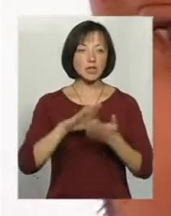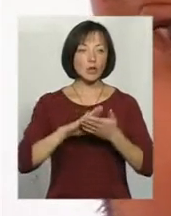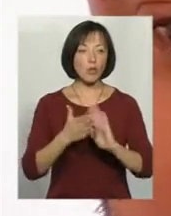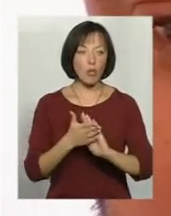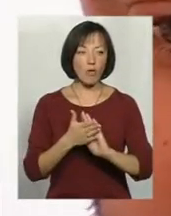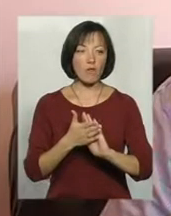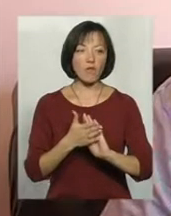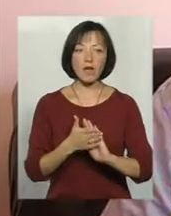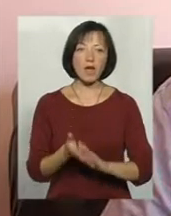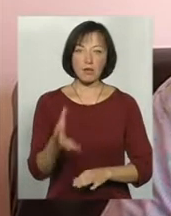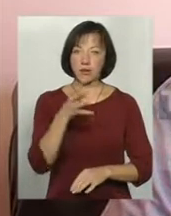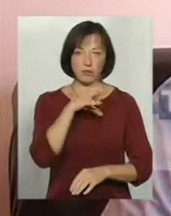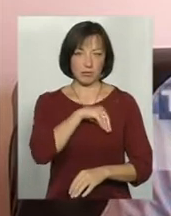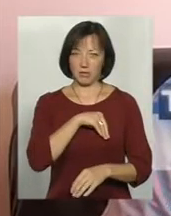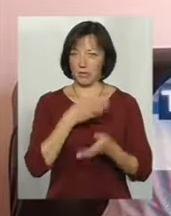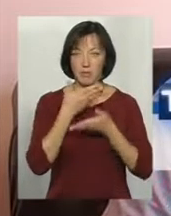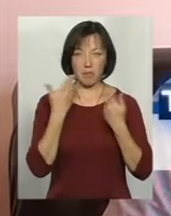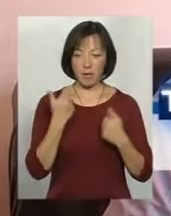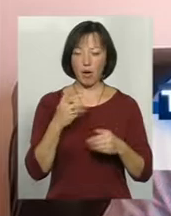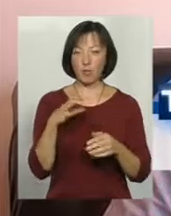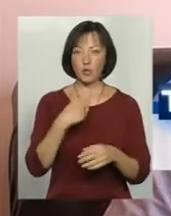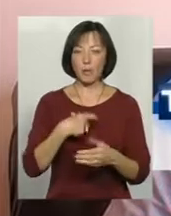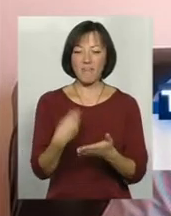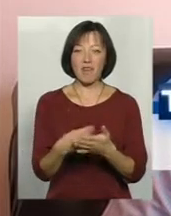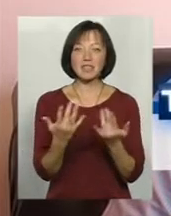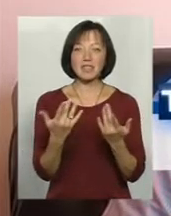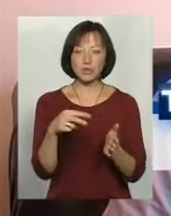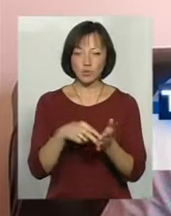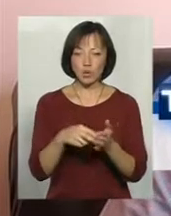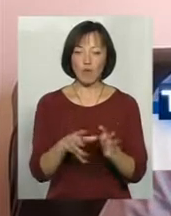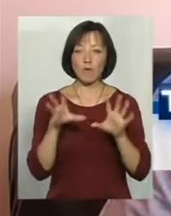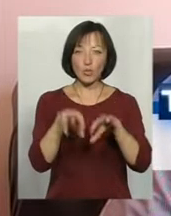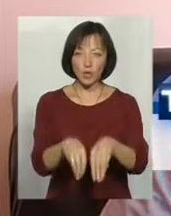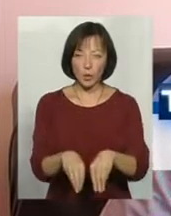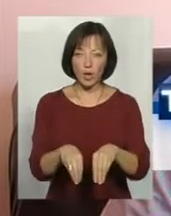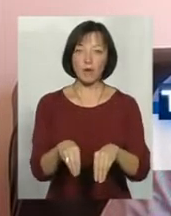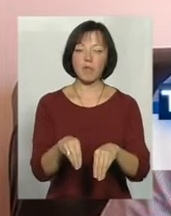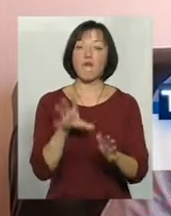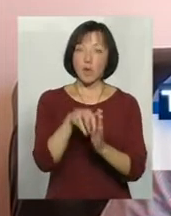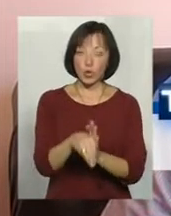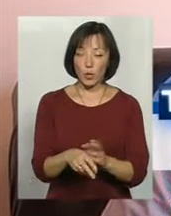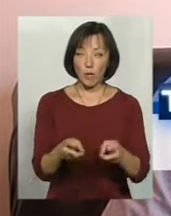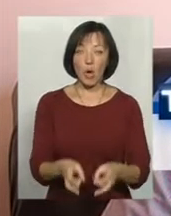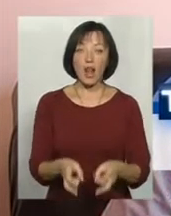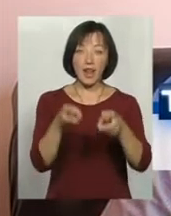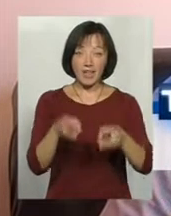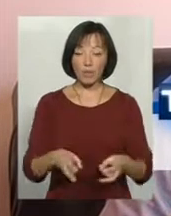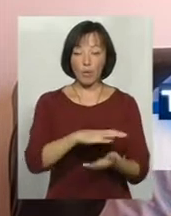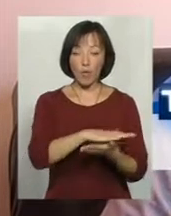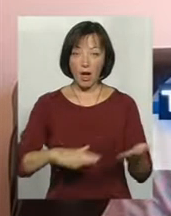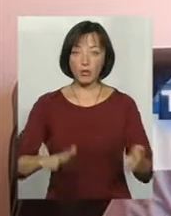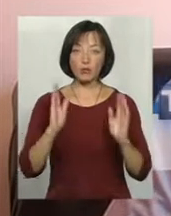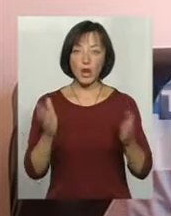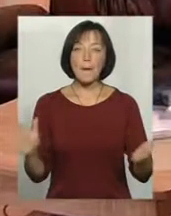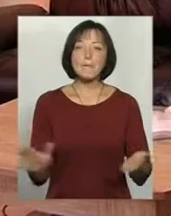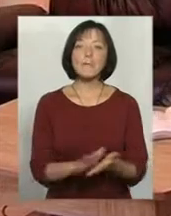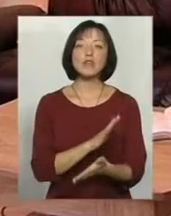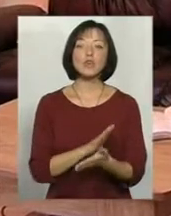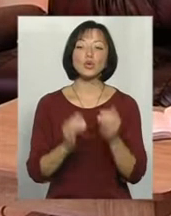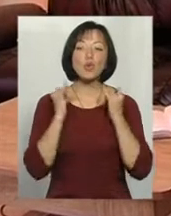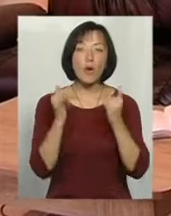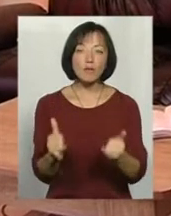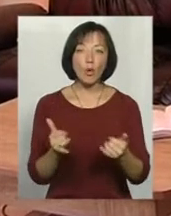нульової рентабельності. Ми по собівартості монтуємо туди ліфт і в подальшому будемо безкоштовно обслуговувати.